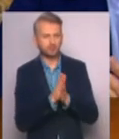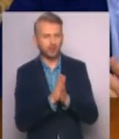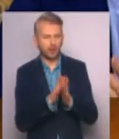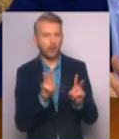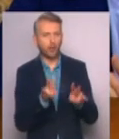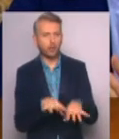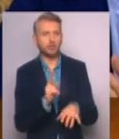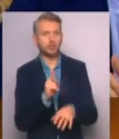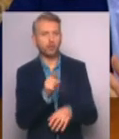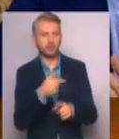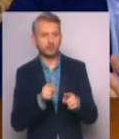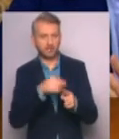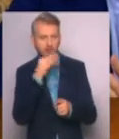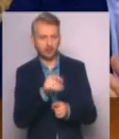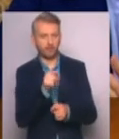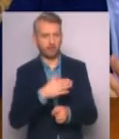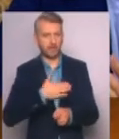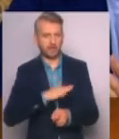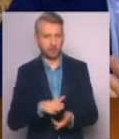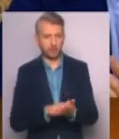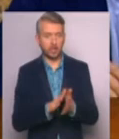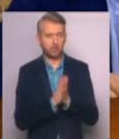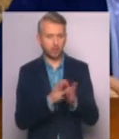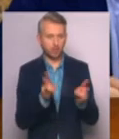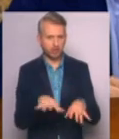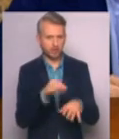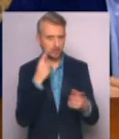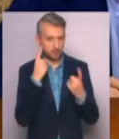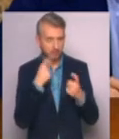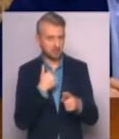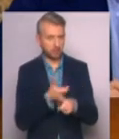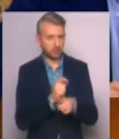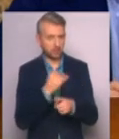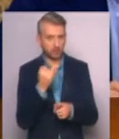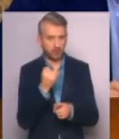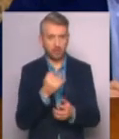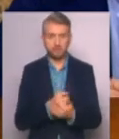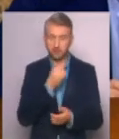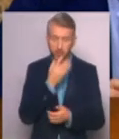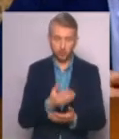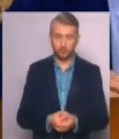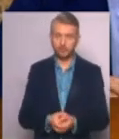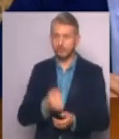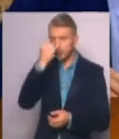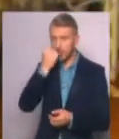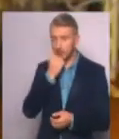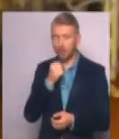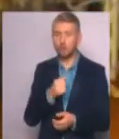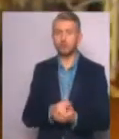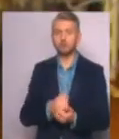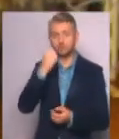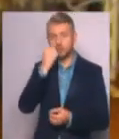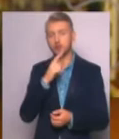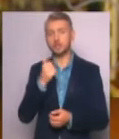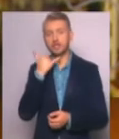ефіру, хто вам це сказав, що ви не наші. Ви залиште потім ці всі дані. Дуже мені цікаво. Дуже дякуємо. Пані Тетяно, вдячні за дзвінок. Дякую.